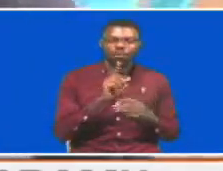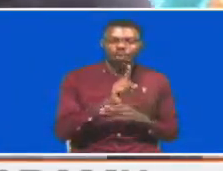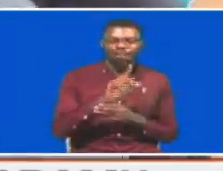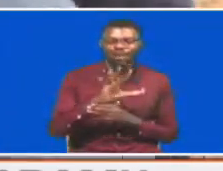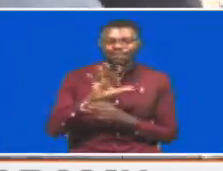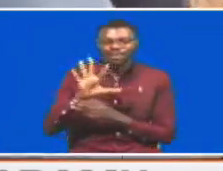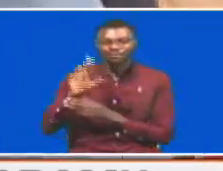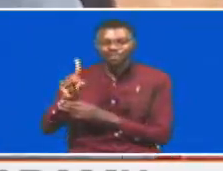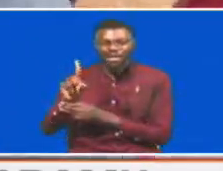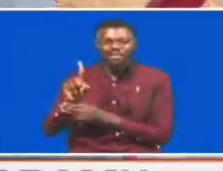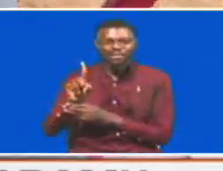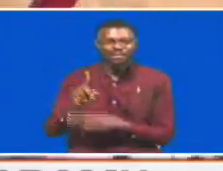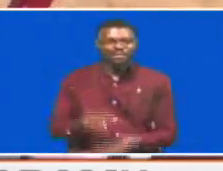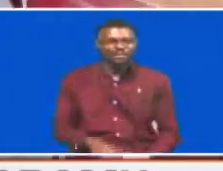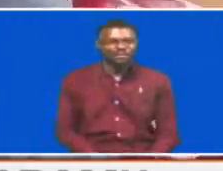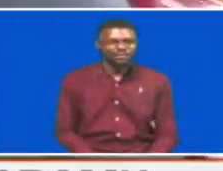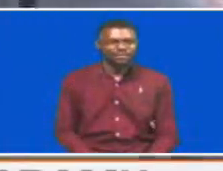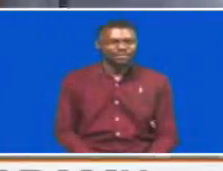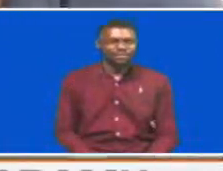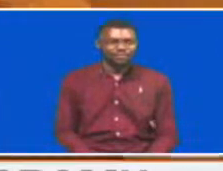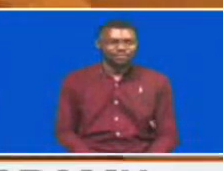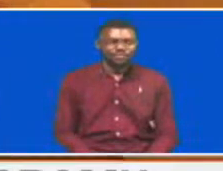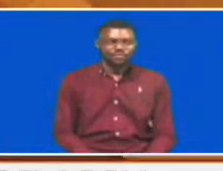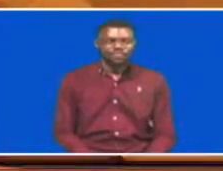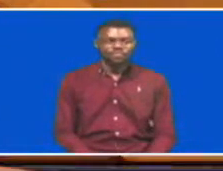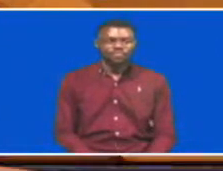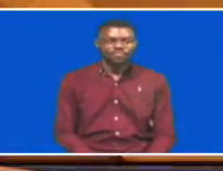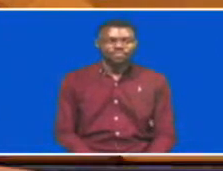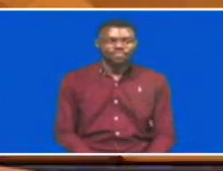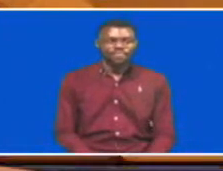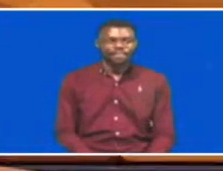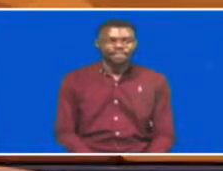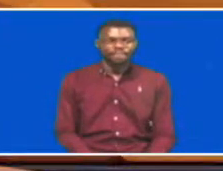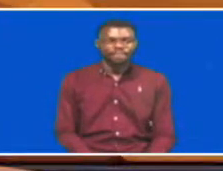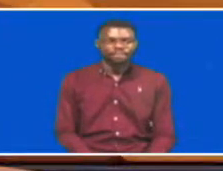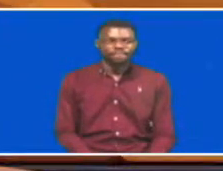Francis, KTN News, Nairobi. Now, wakati